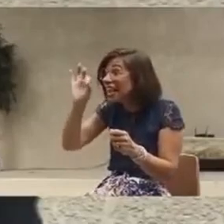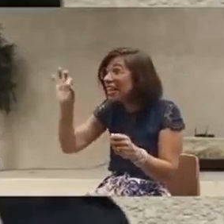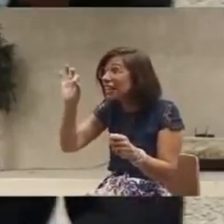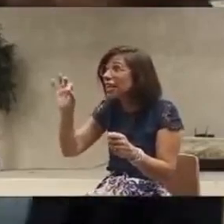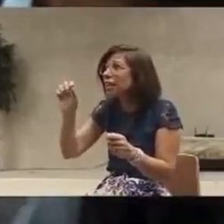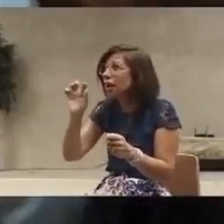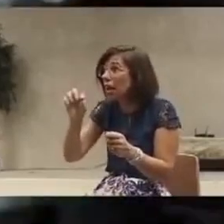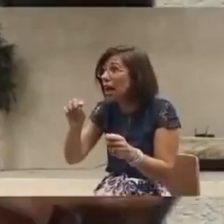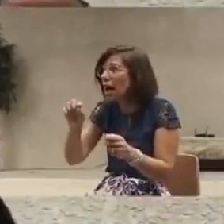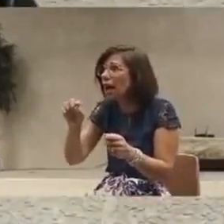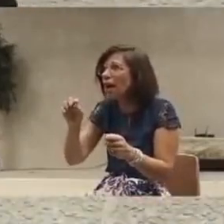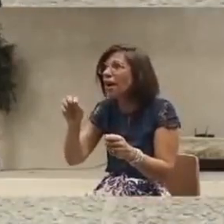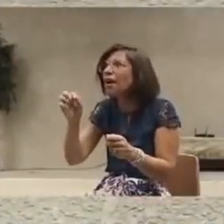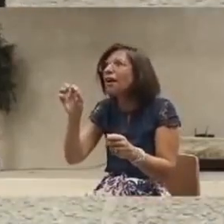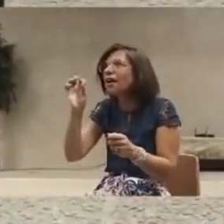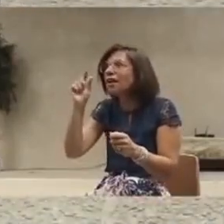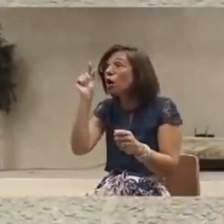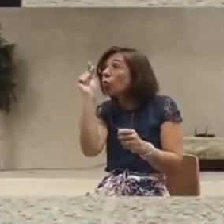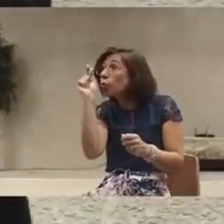Et elle ramasse.